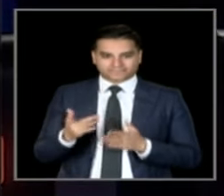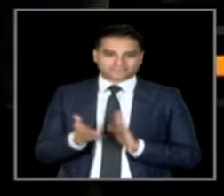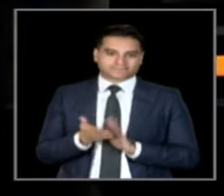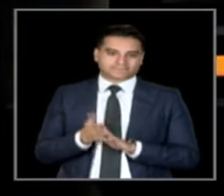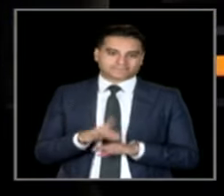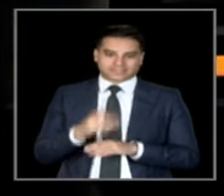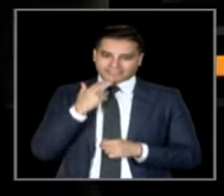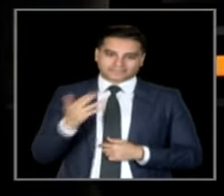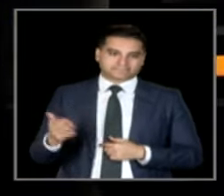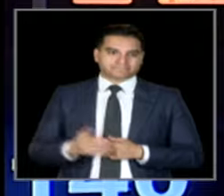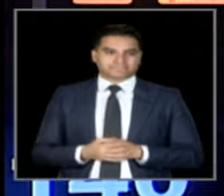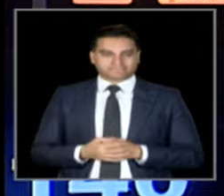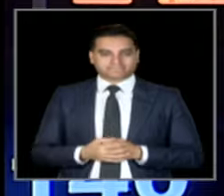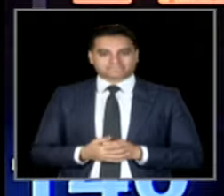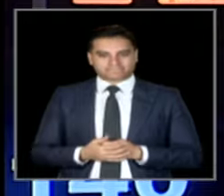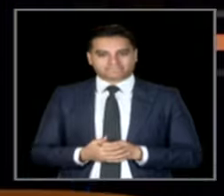لك.